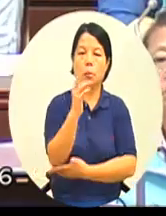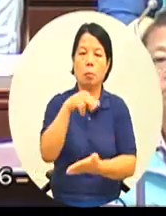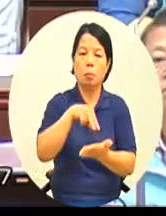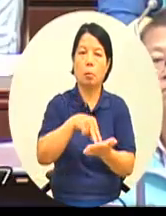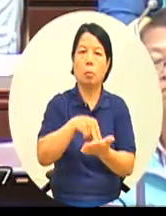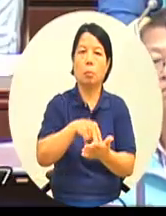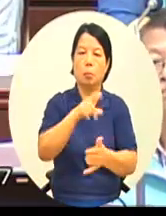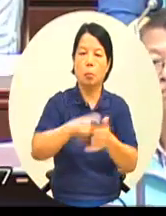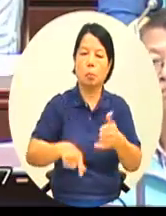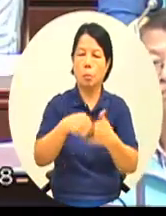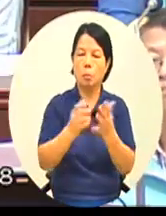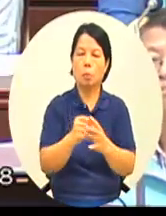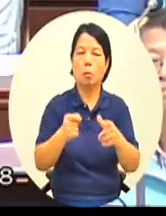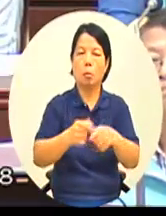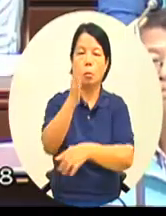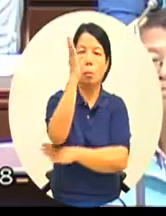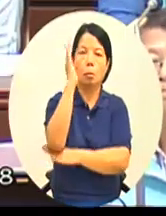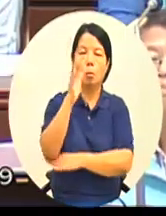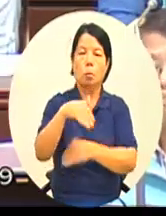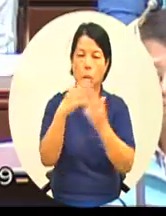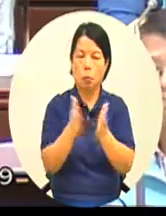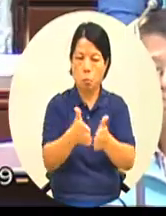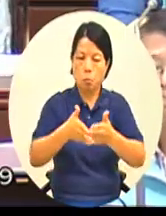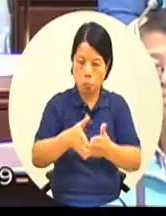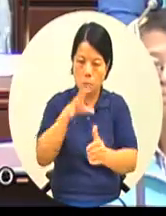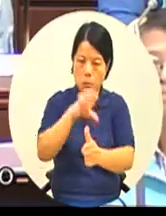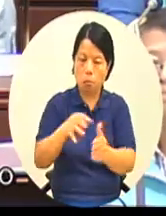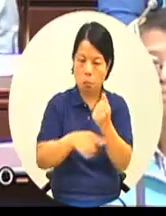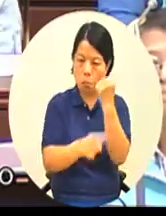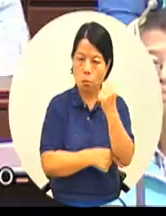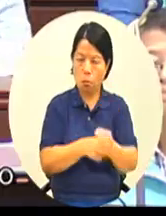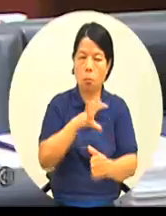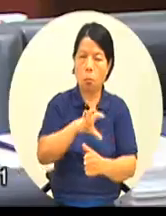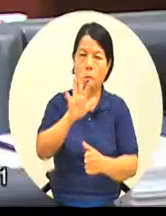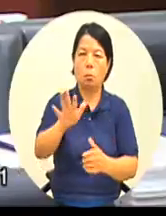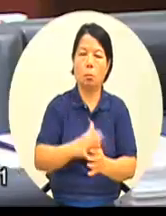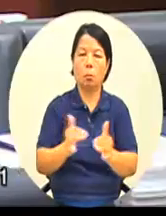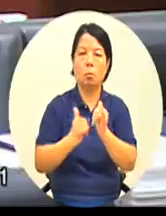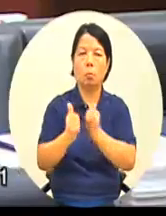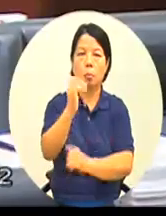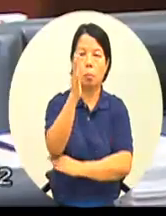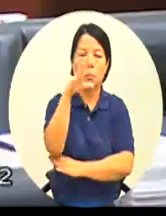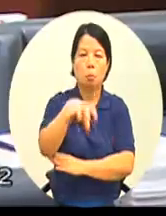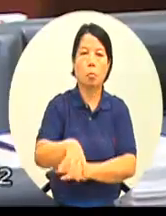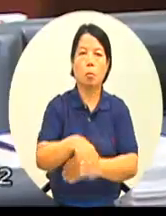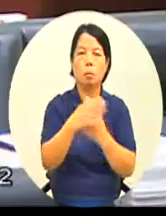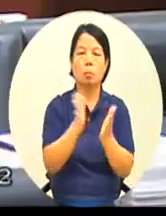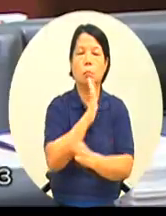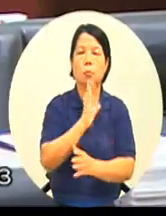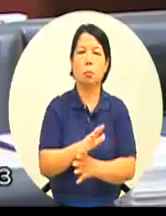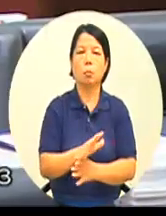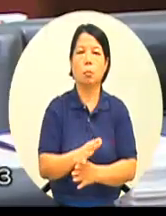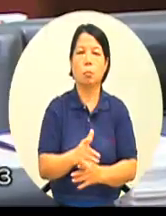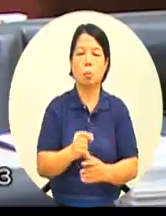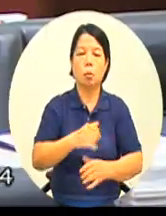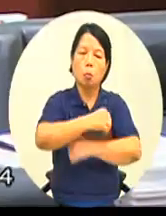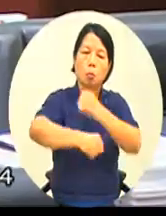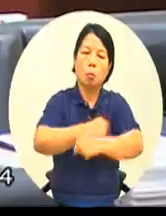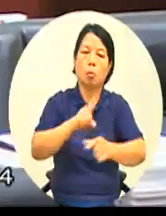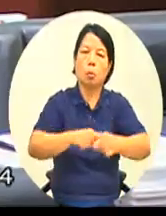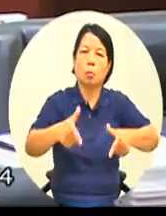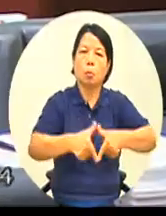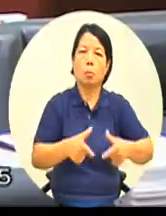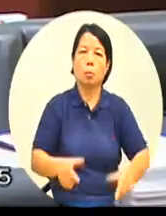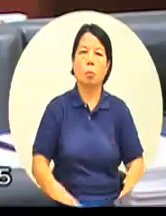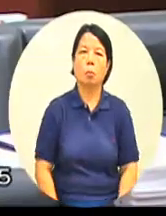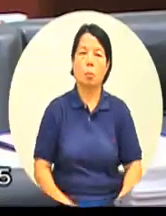是 公部门的，一定都是基本的， 你们都有这个要求， 有， 因为民政局哈、哦，它本身是公部门，他们做的活动中心大概有一半以上都没有